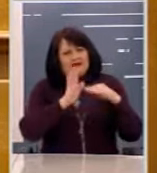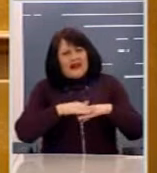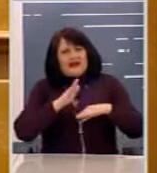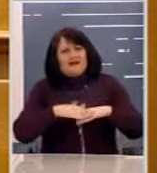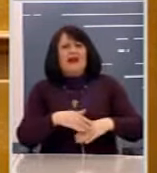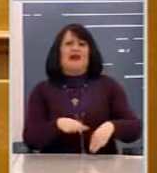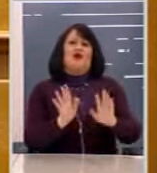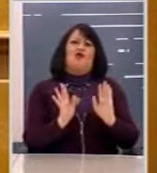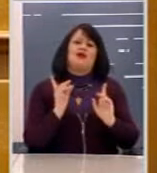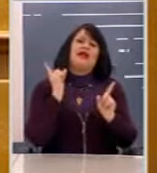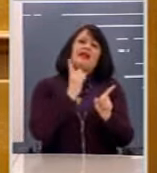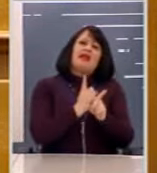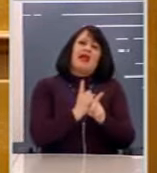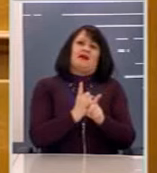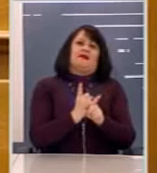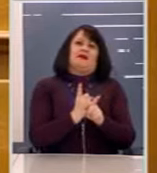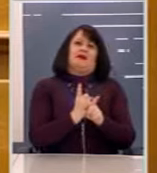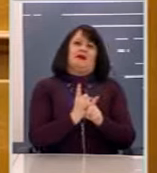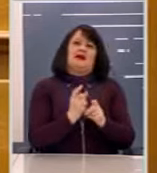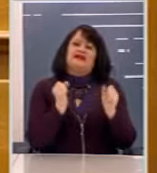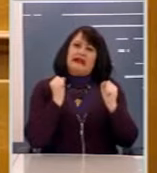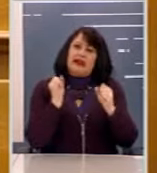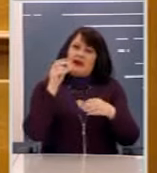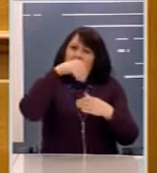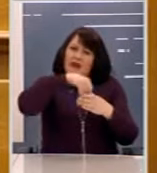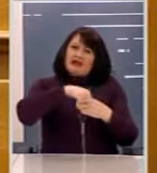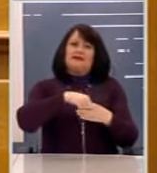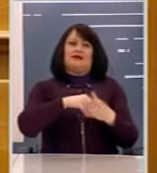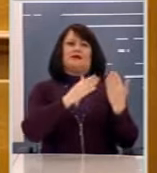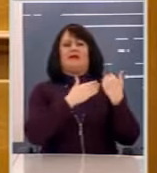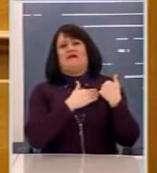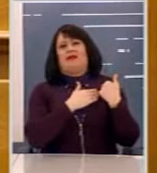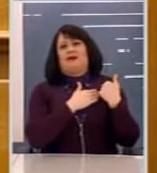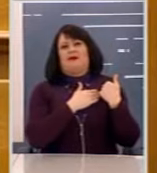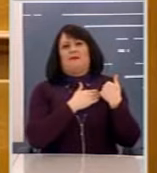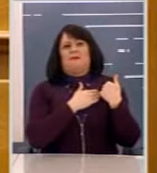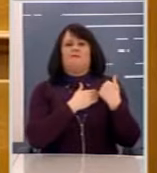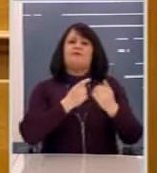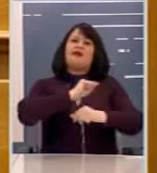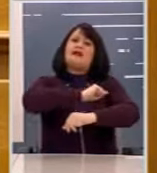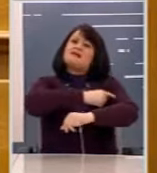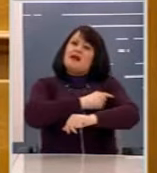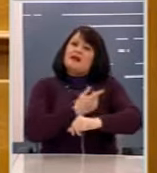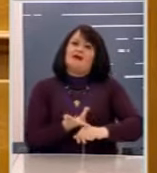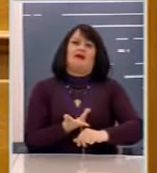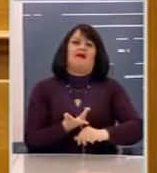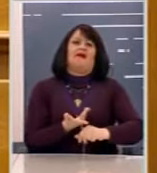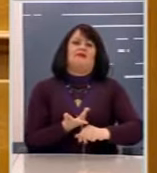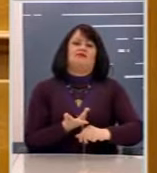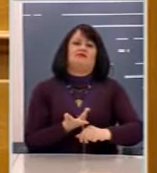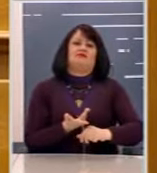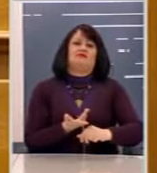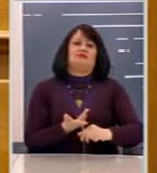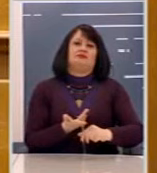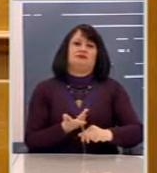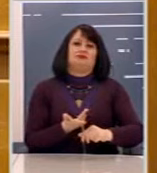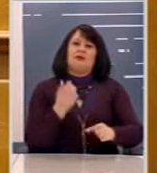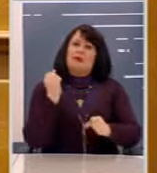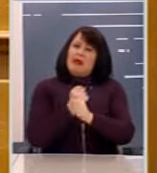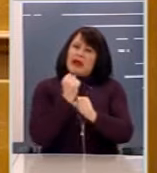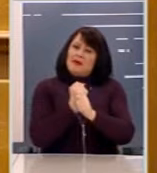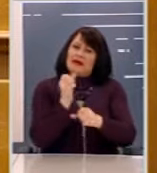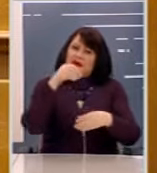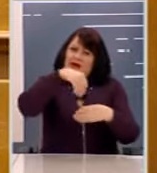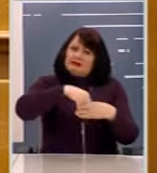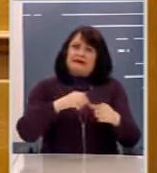και ιδιαίτερα των λειτουργών της υγείας, των γιατρών, των υπόλοιπων επαγγελματιών